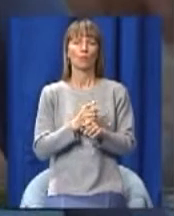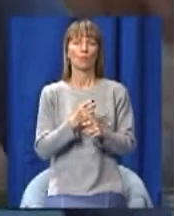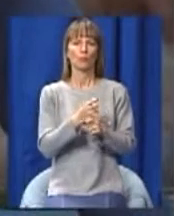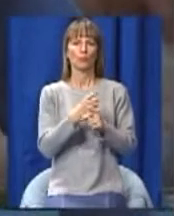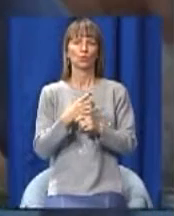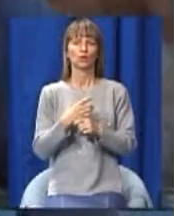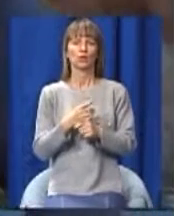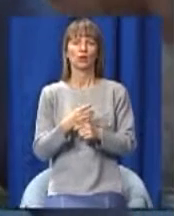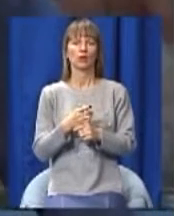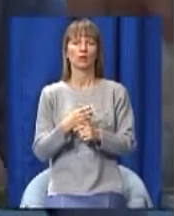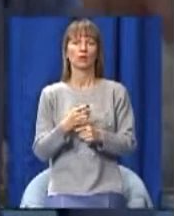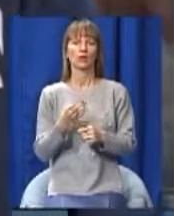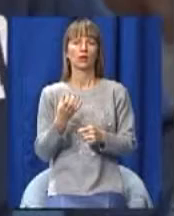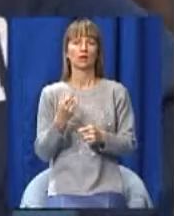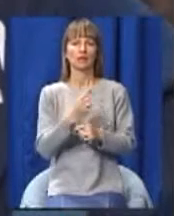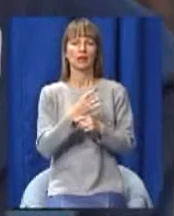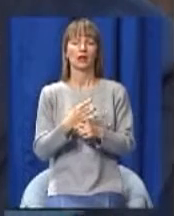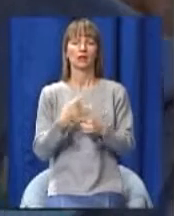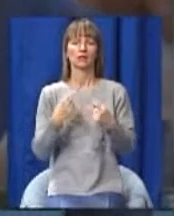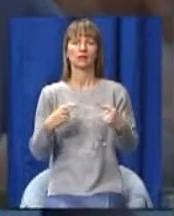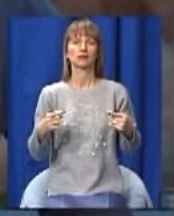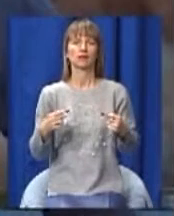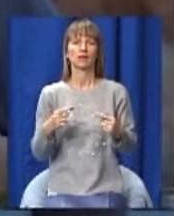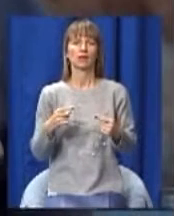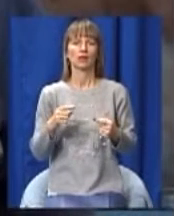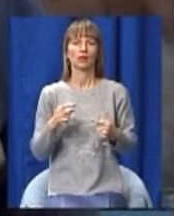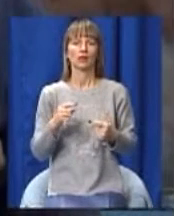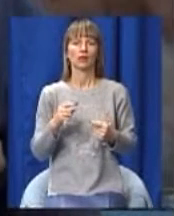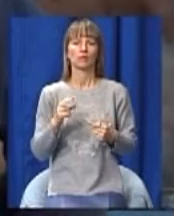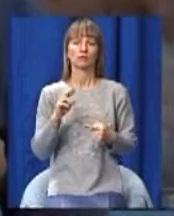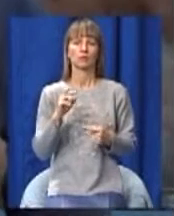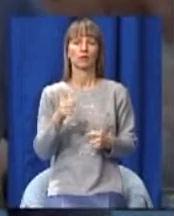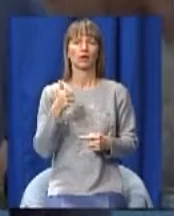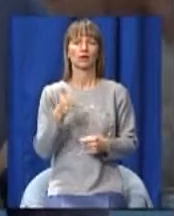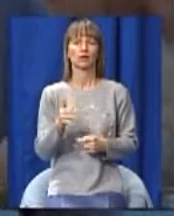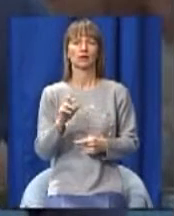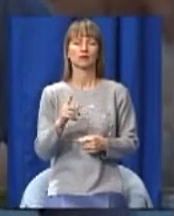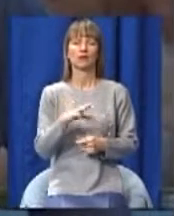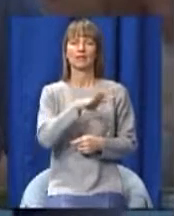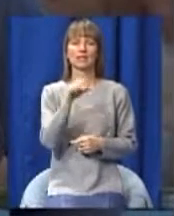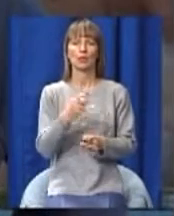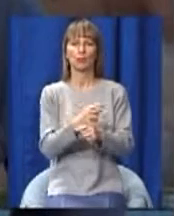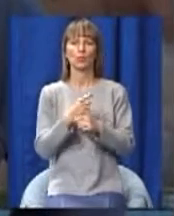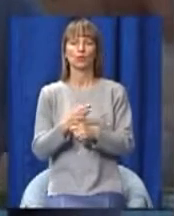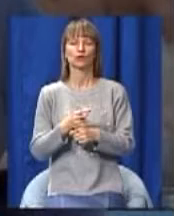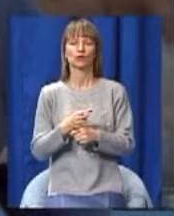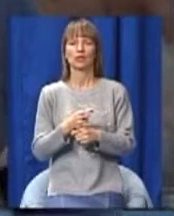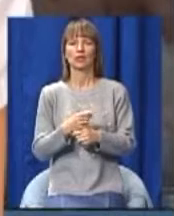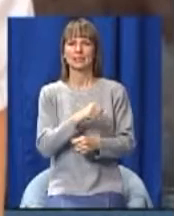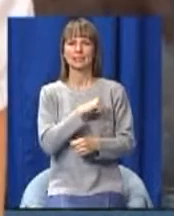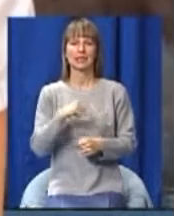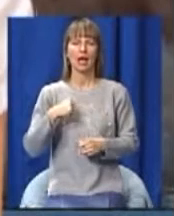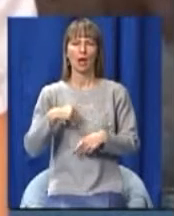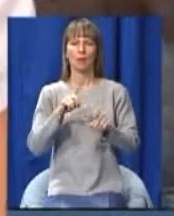некоторые пушки стреляют снарядами, а некоторые – салютами. Было бы хорошо, если бы все пушки стреляли